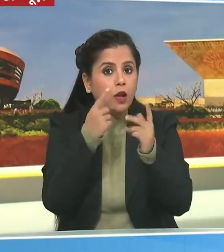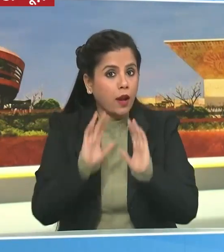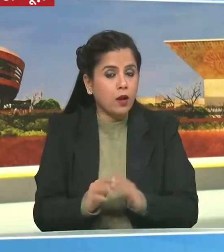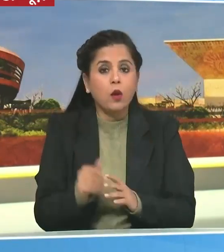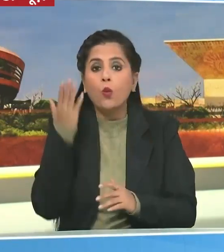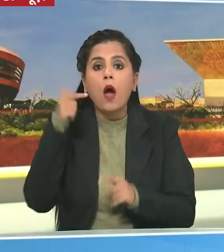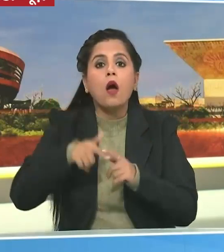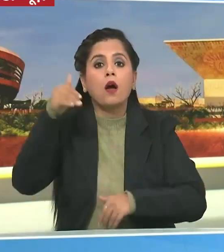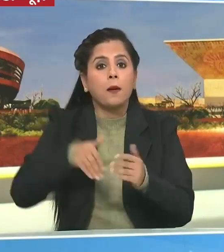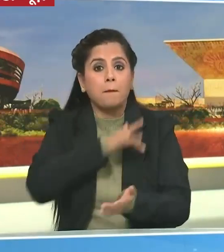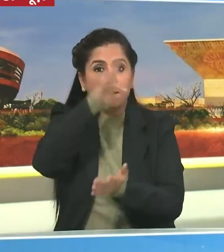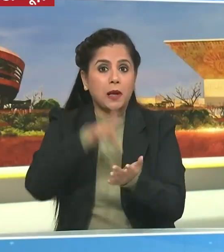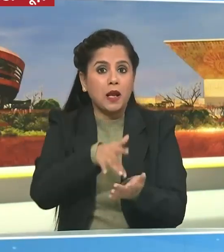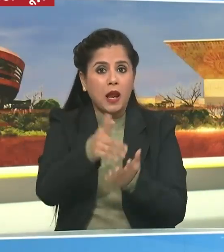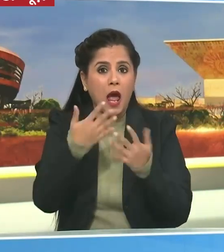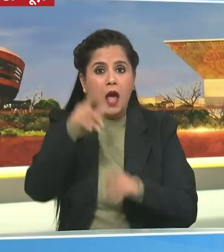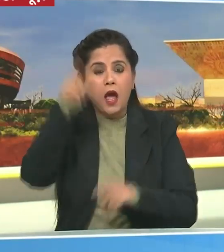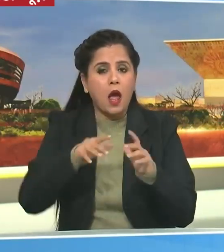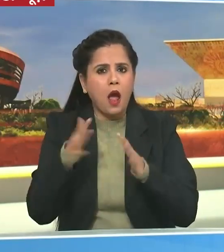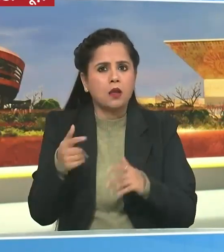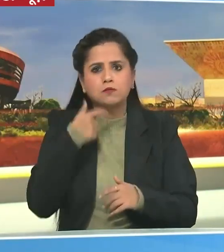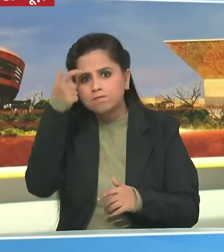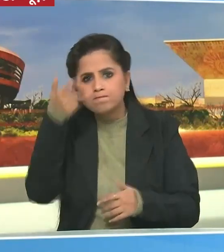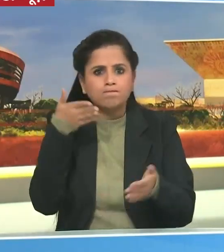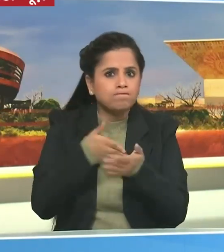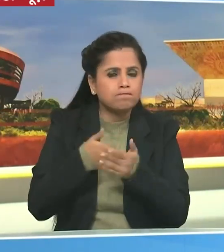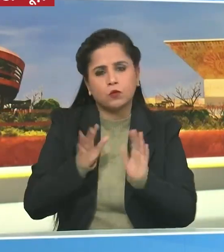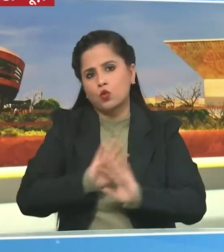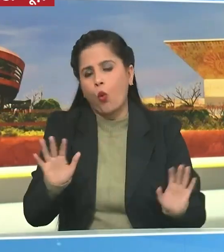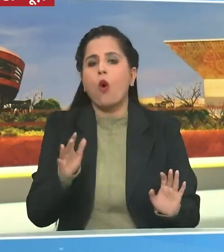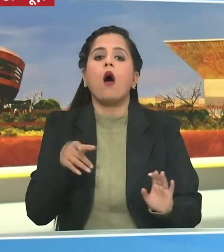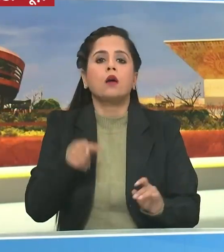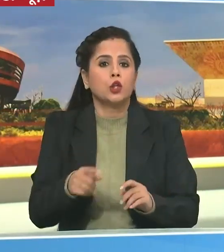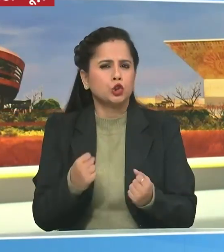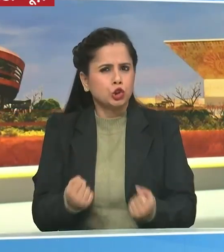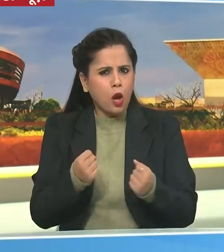ताकि मतगणना स्थल पर किसी तरह की कोई बाधा नहीं आए।